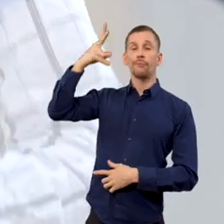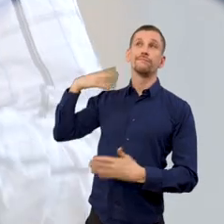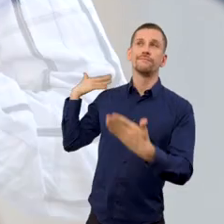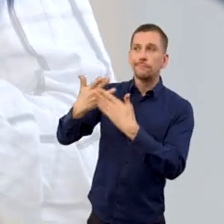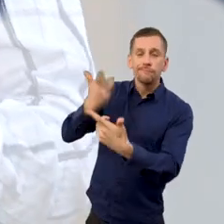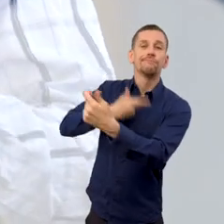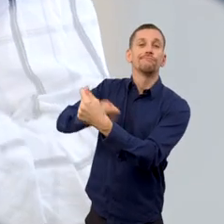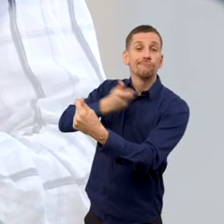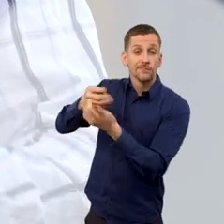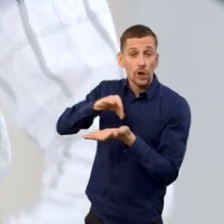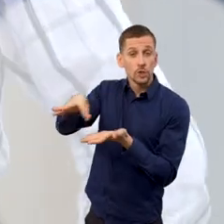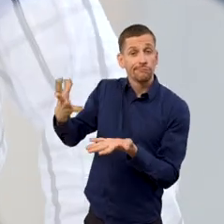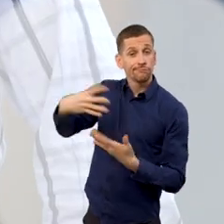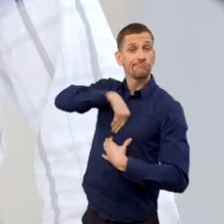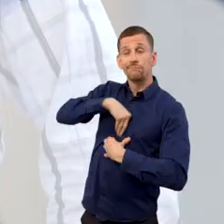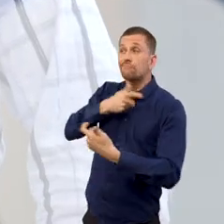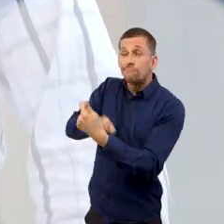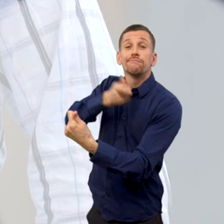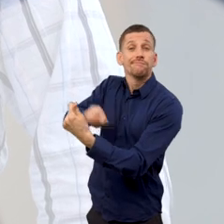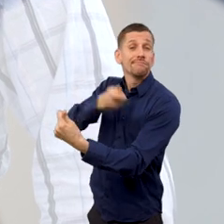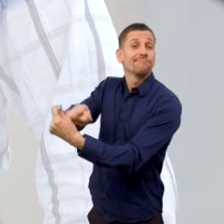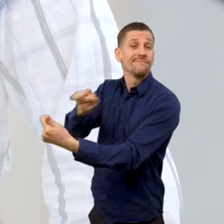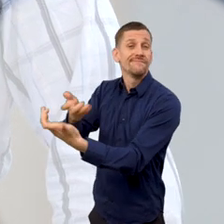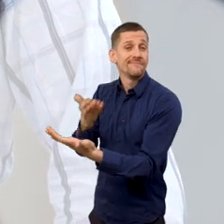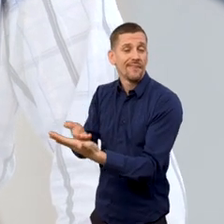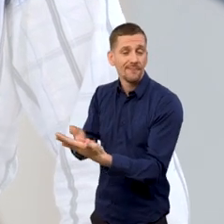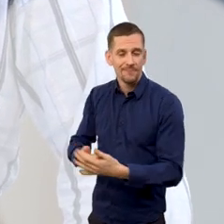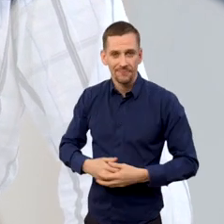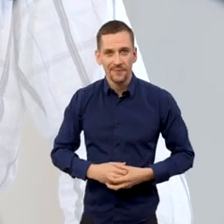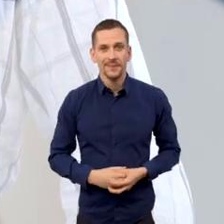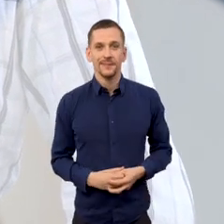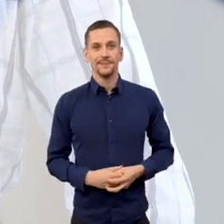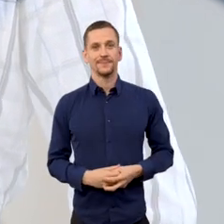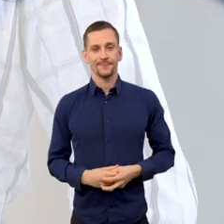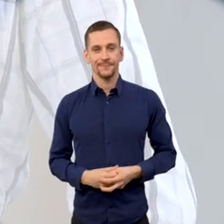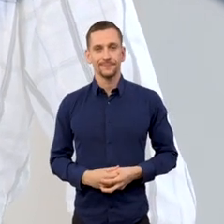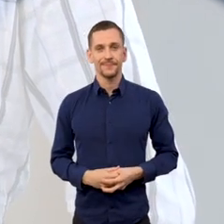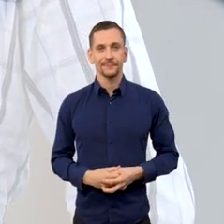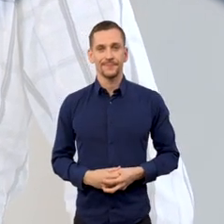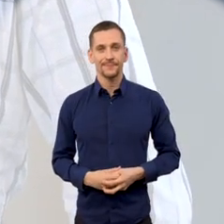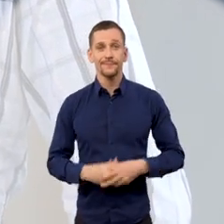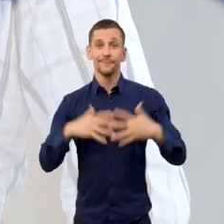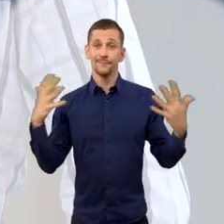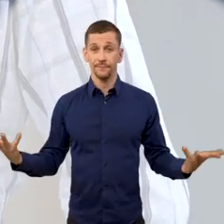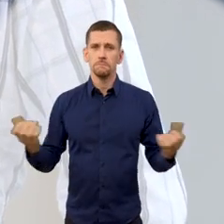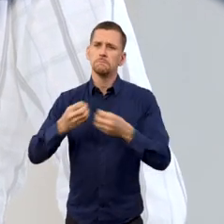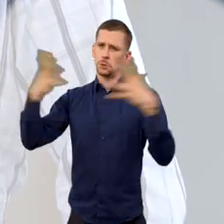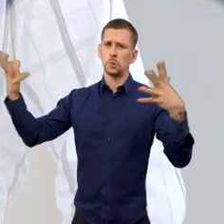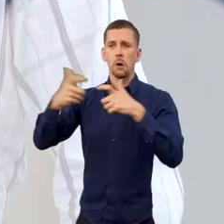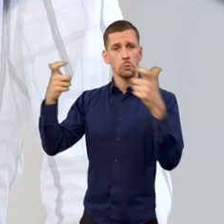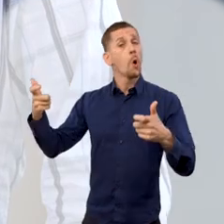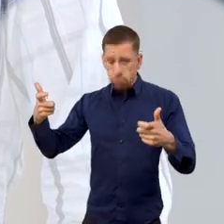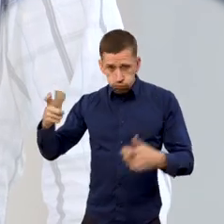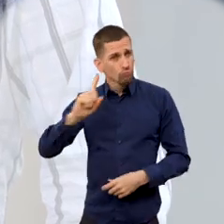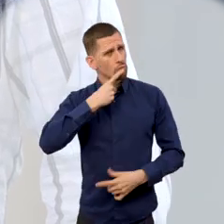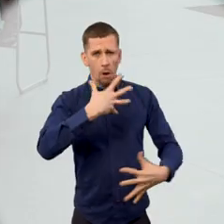naturellement, mettent en place des stratégies. Et dans les entreprises, souvent la première question, c'est les entreprises dans la grande majorité,